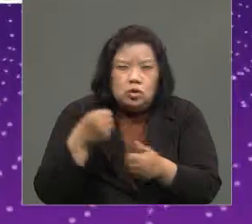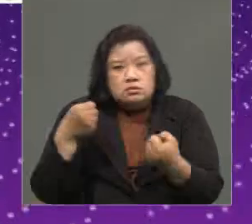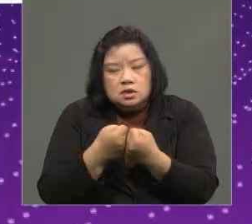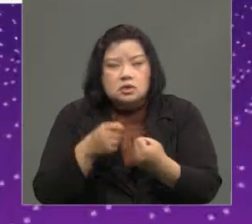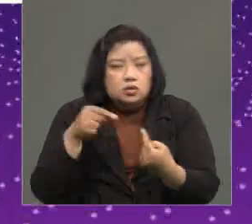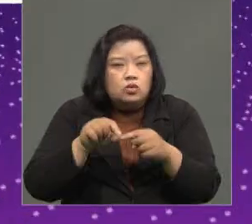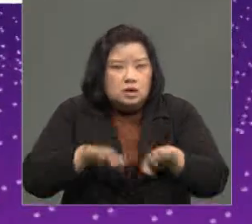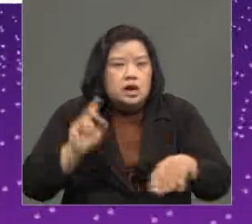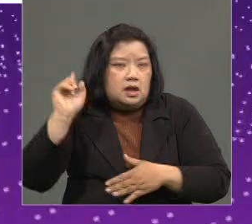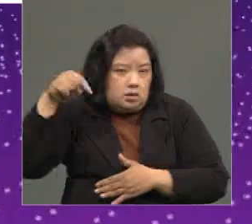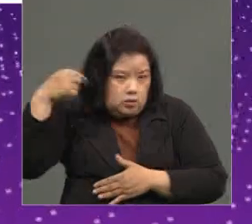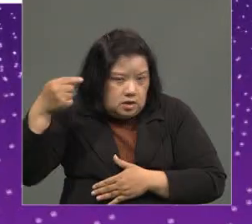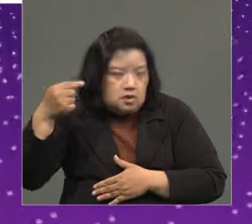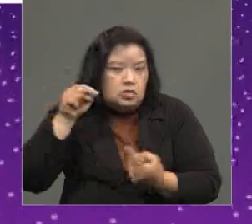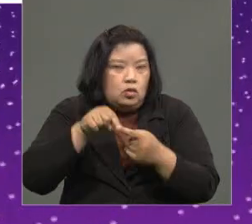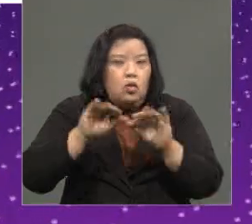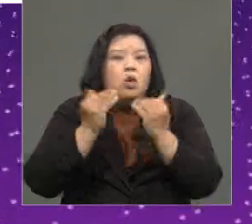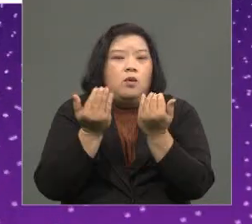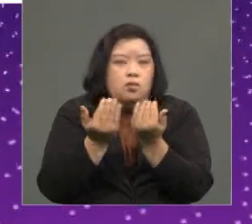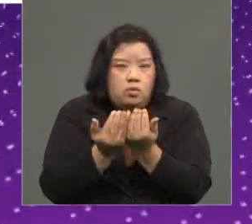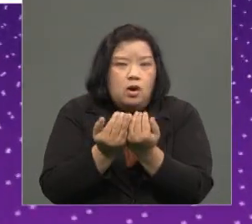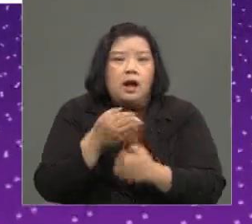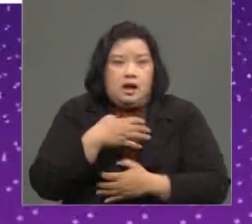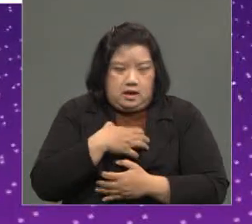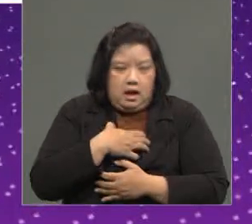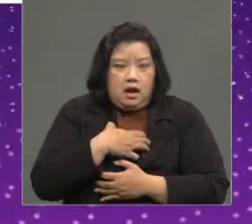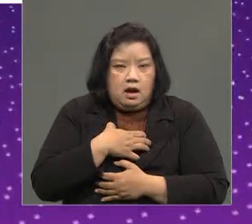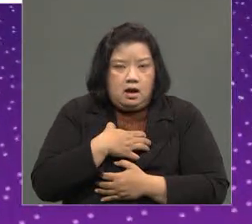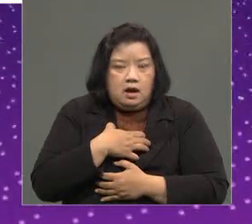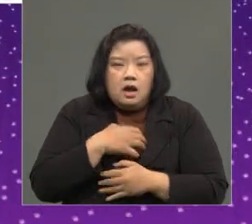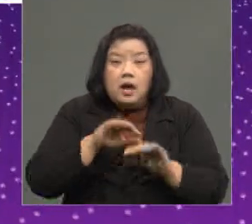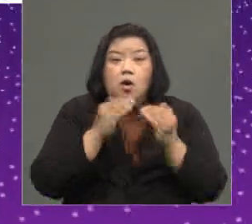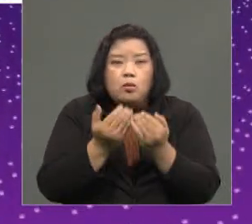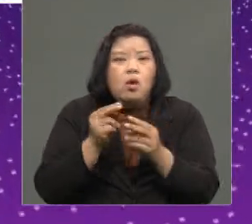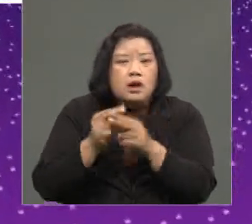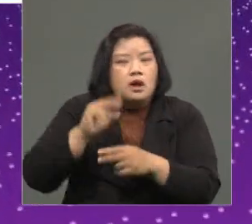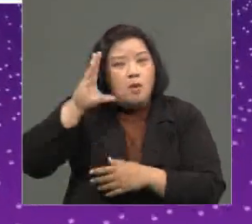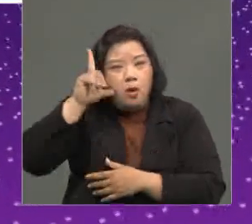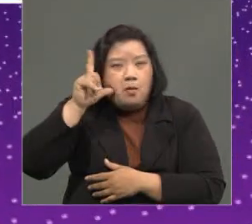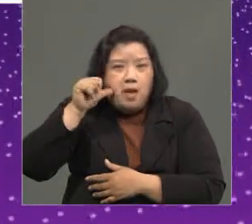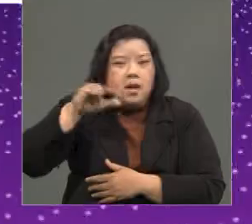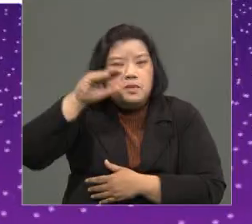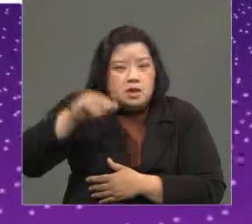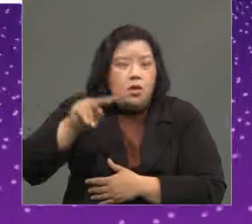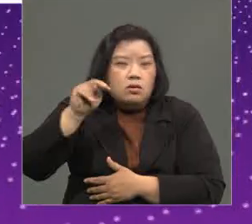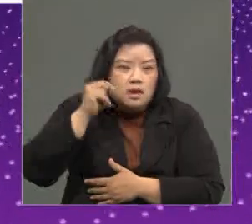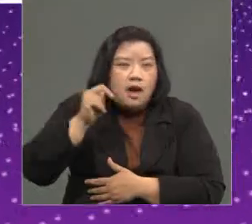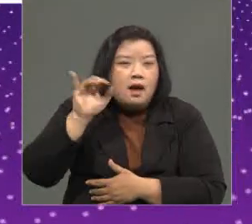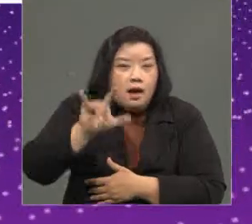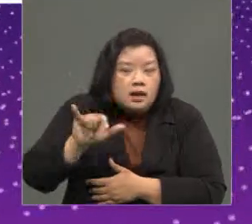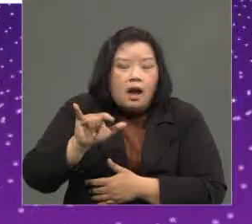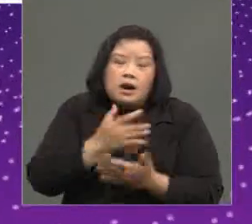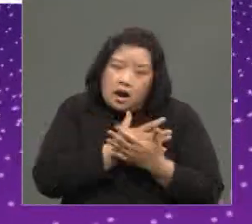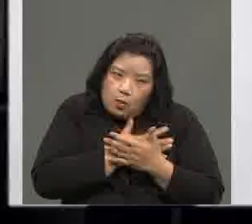แรงต่อเด็กสตรีและครอบครัวมุ่งหวังคนในครอบครัวนะครับให้ใช้ความรักความเห็นอกเห็นใจและความเอื้ออาทรต่อกัน